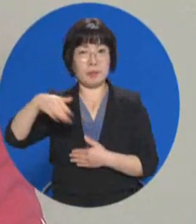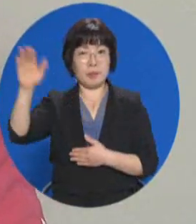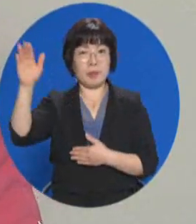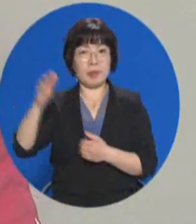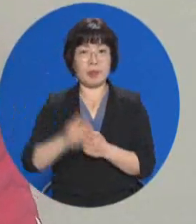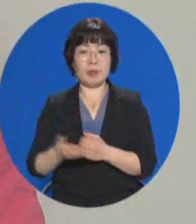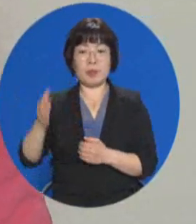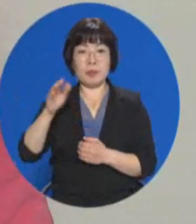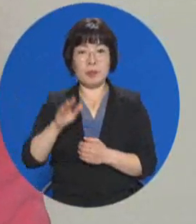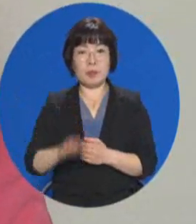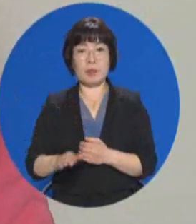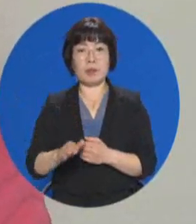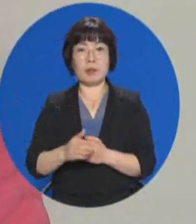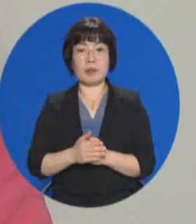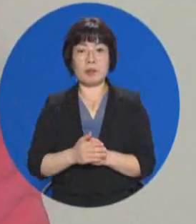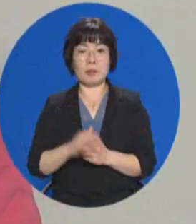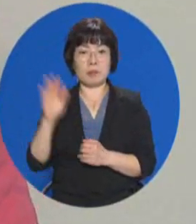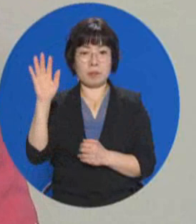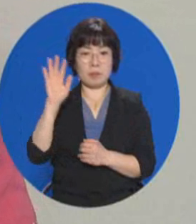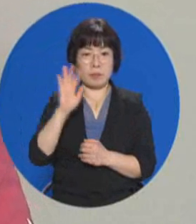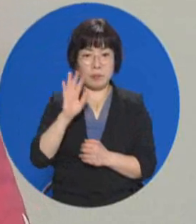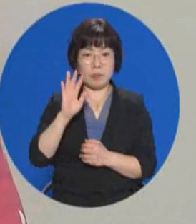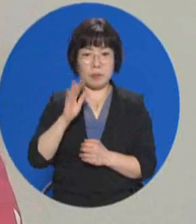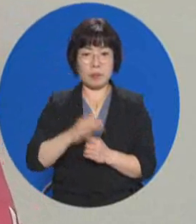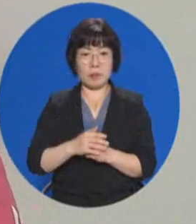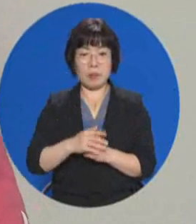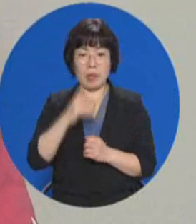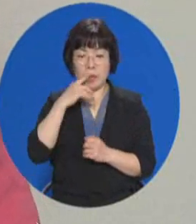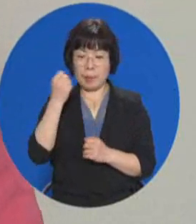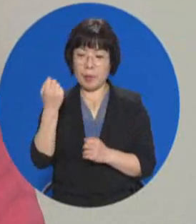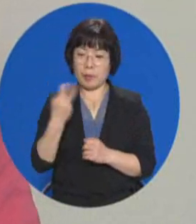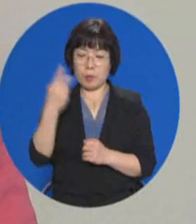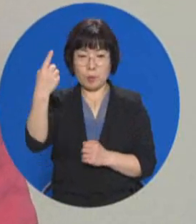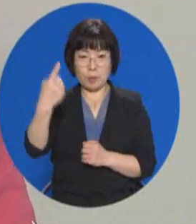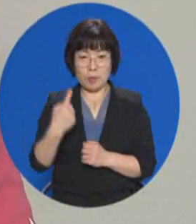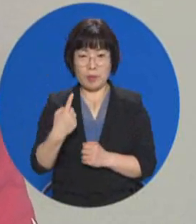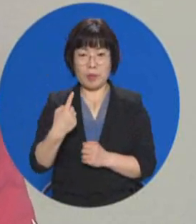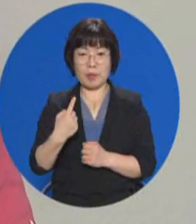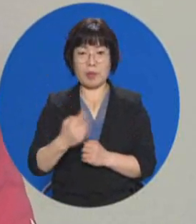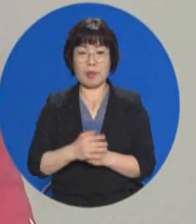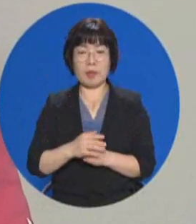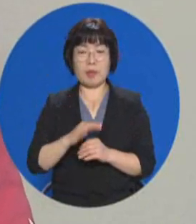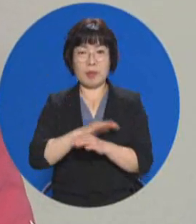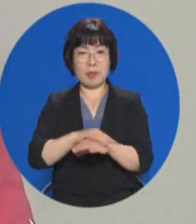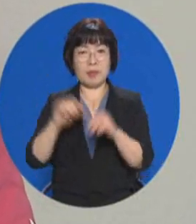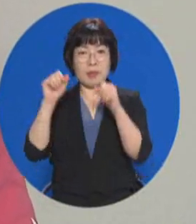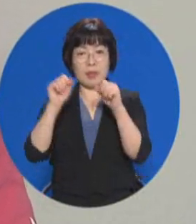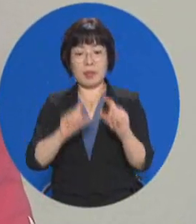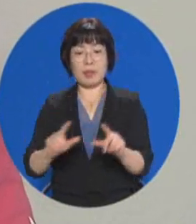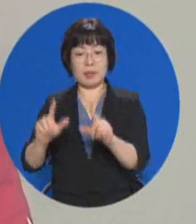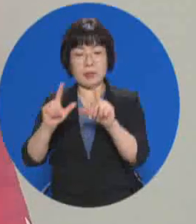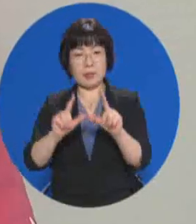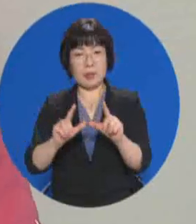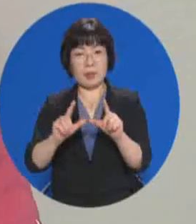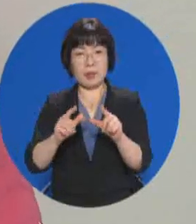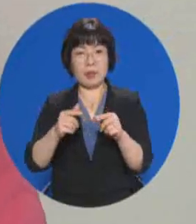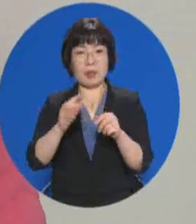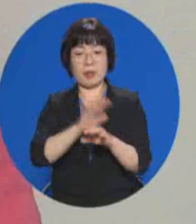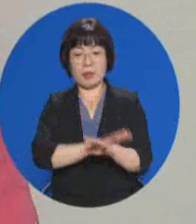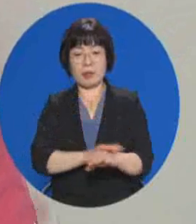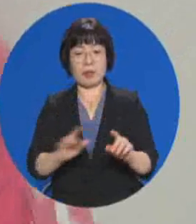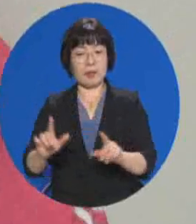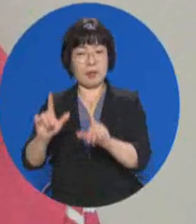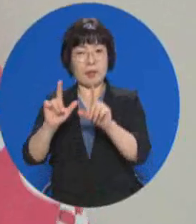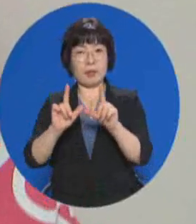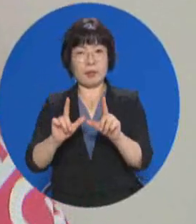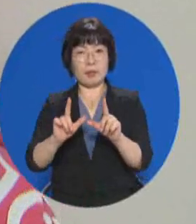근데 이렇게 또 아버지 또 올게. 또 올게. 잘 있어. 아버지 또 올게. 잘